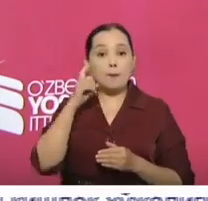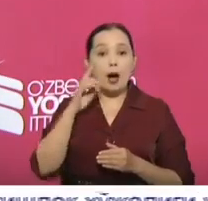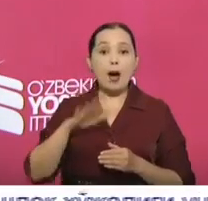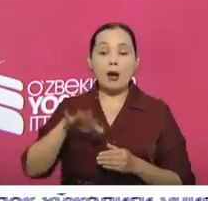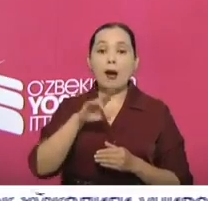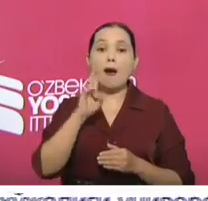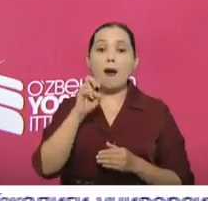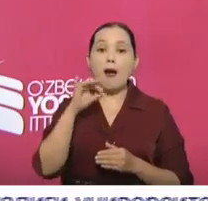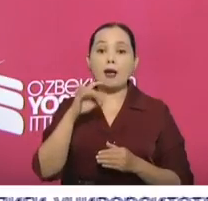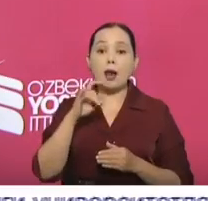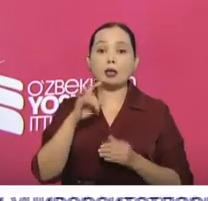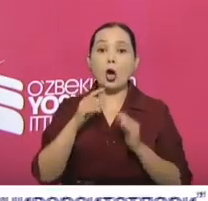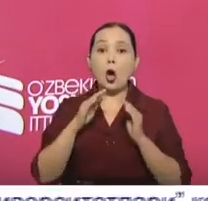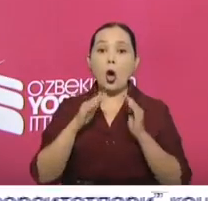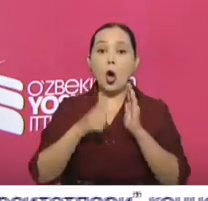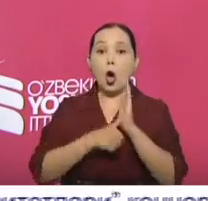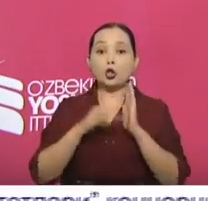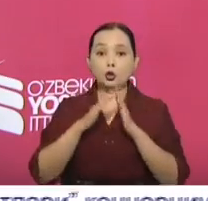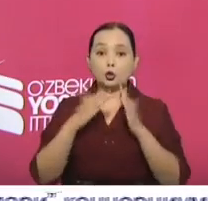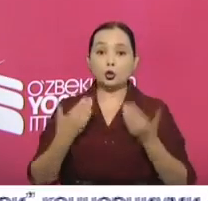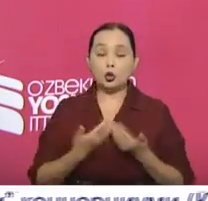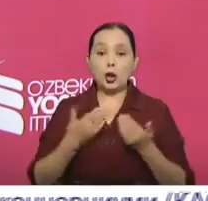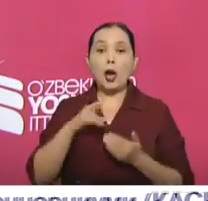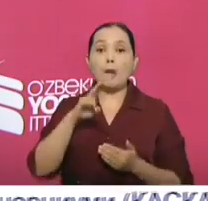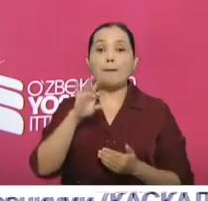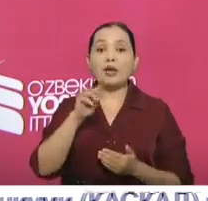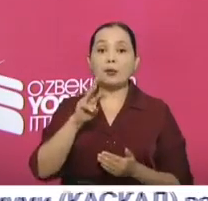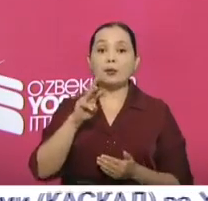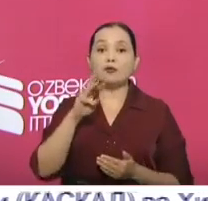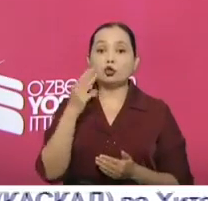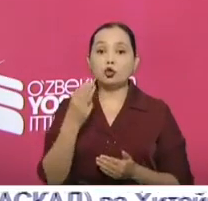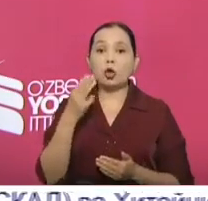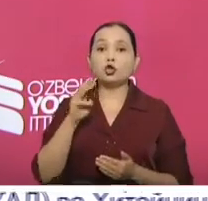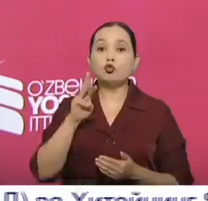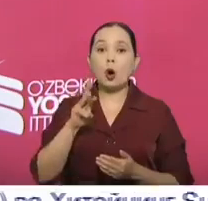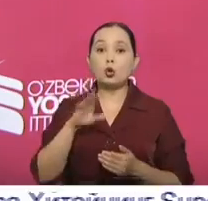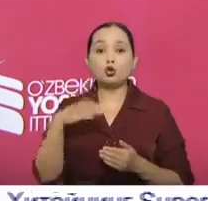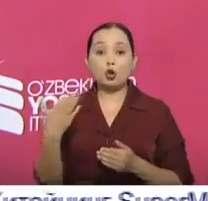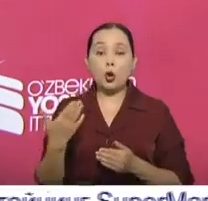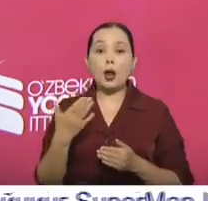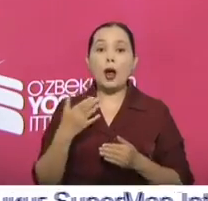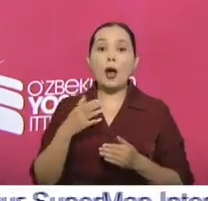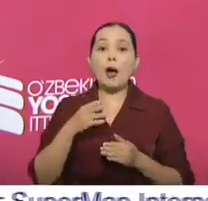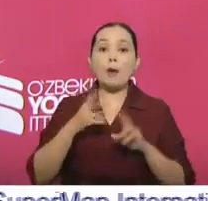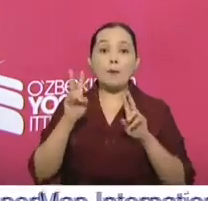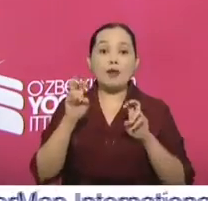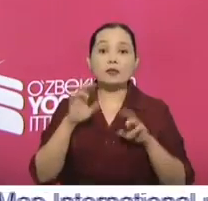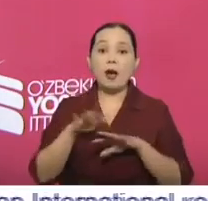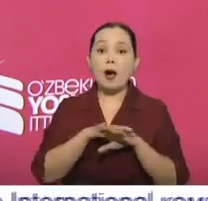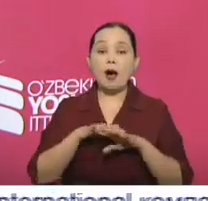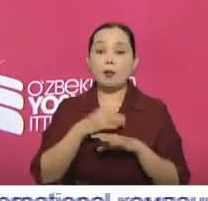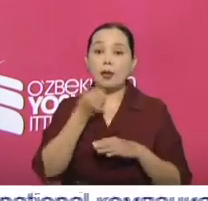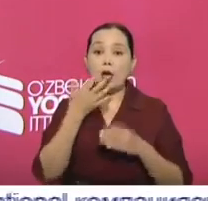mahallasi Qayroq guzari 6-chi uyda yashovchi Primov Shuhrat Jumaqulovich tomonidan yo'llangan. Mazmuni: xalqimiz yaxshi